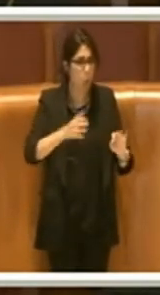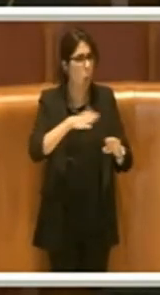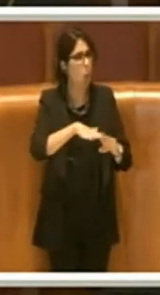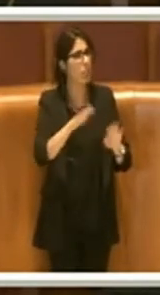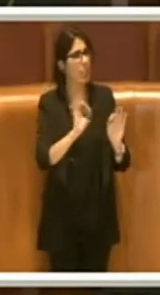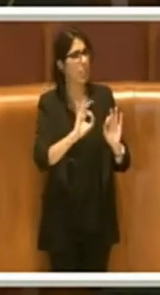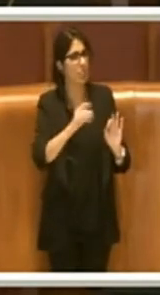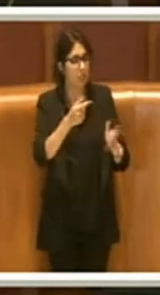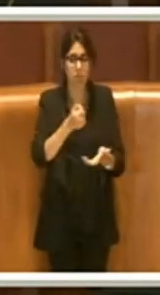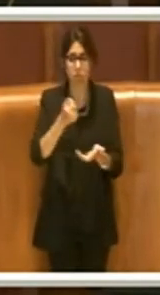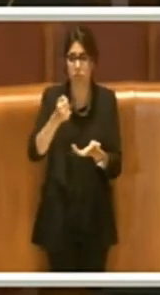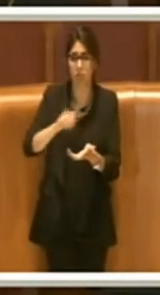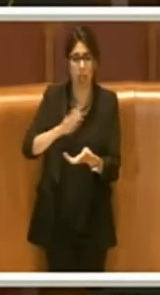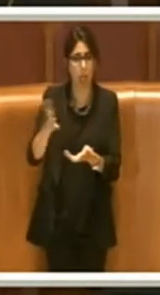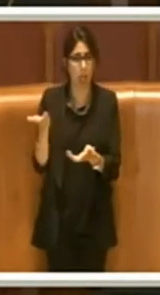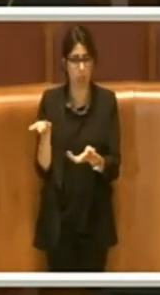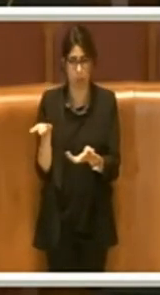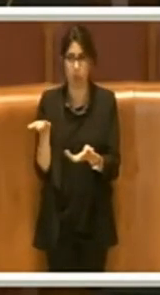sia,